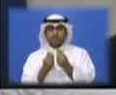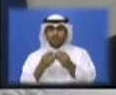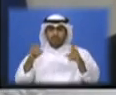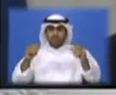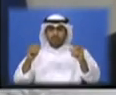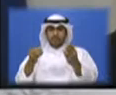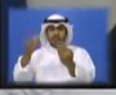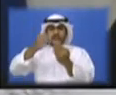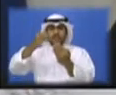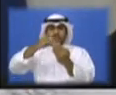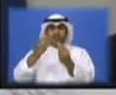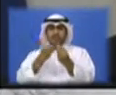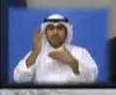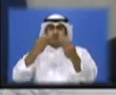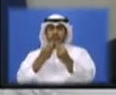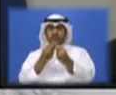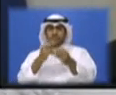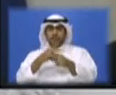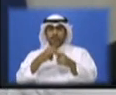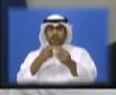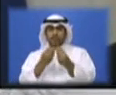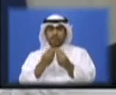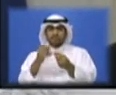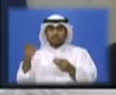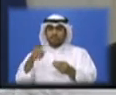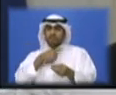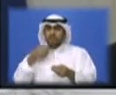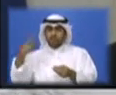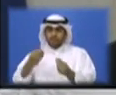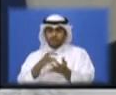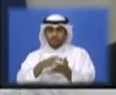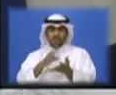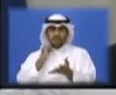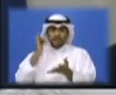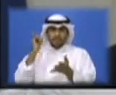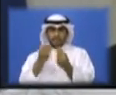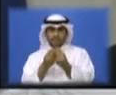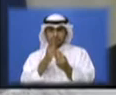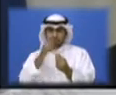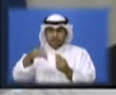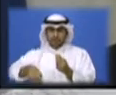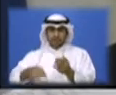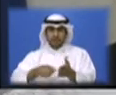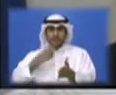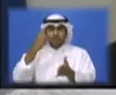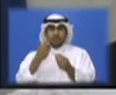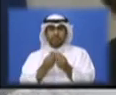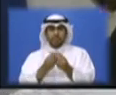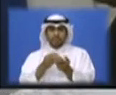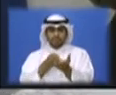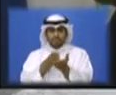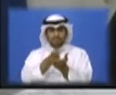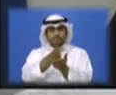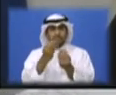تعزيز العلاقات الثنائية بين روسيا والعالم العربي. ويسرني أن أثبت بأن أولى خطوات على هذا الطريق تخطوها